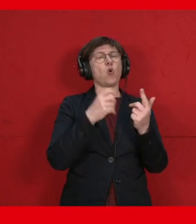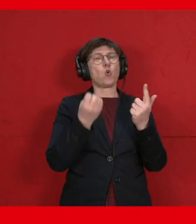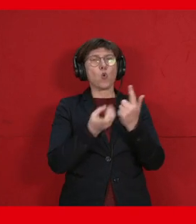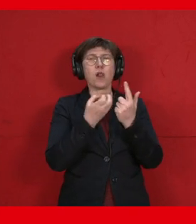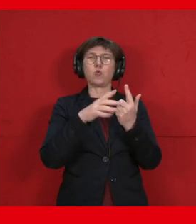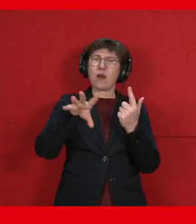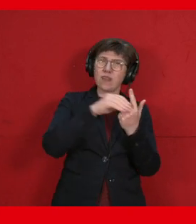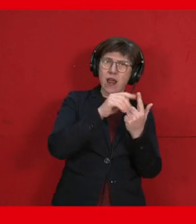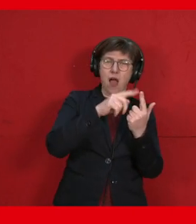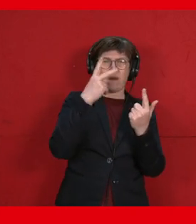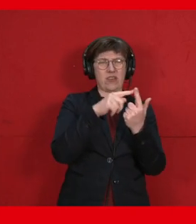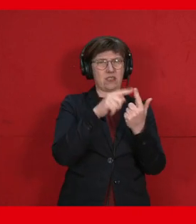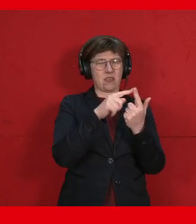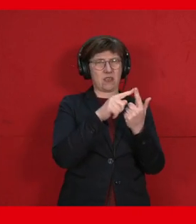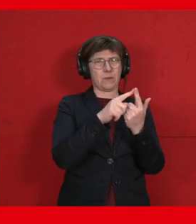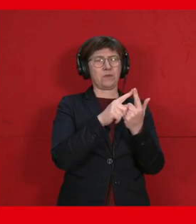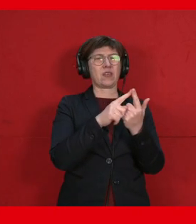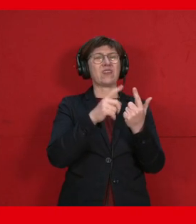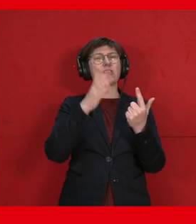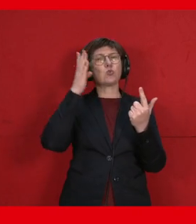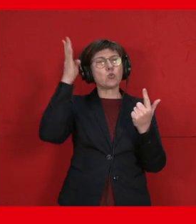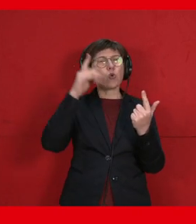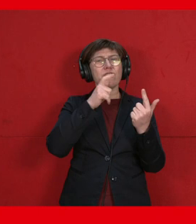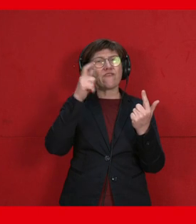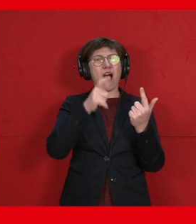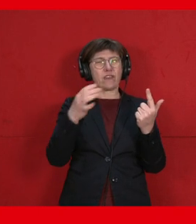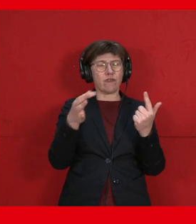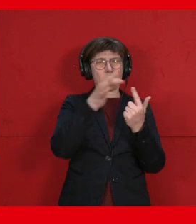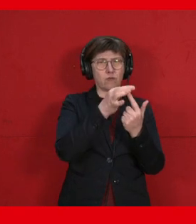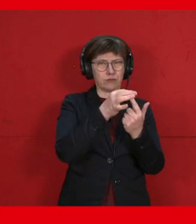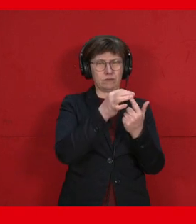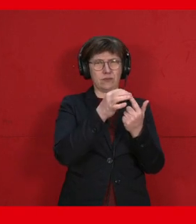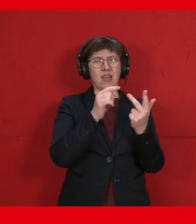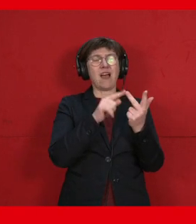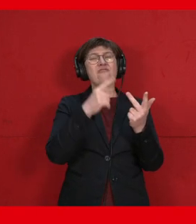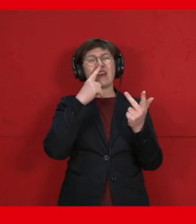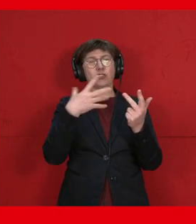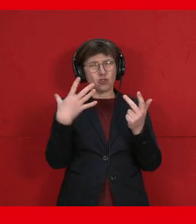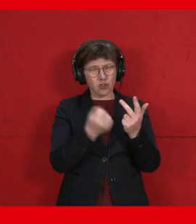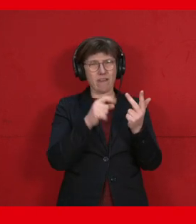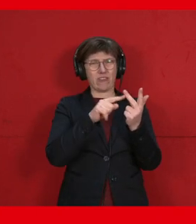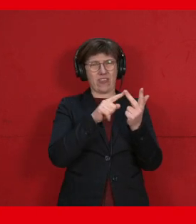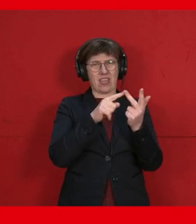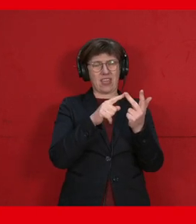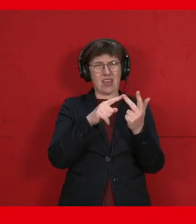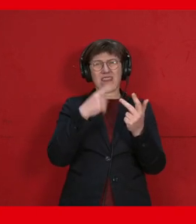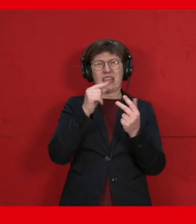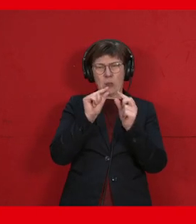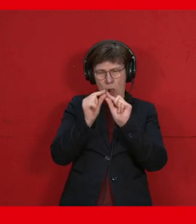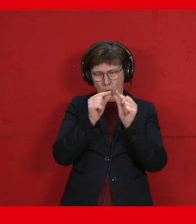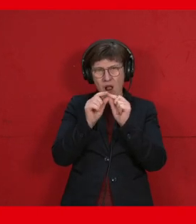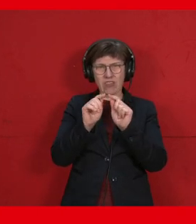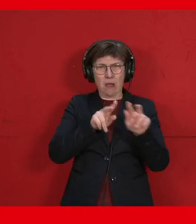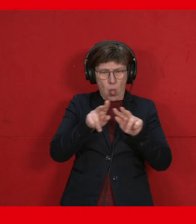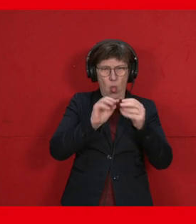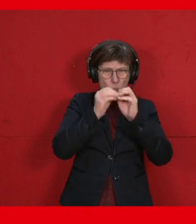Kultur der Zukunftsverantwortung verknüpfen. Und ich glaube, wenn wir das schaffen und uns dabei nicht im